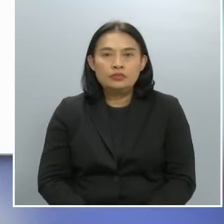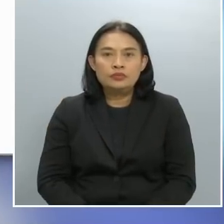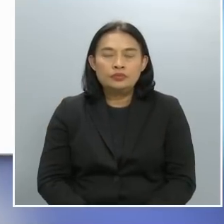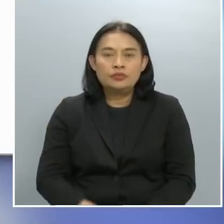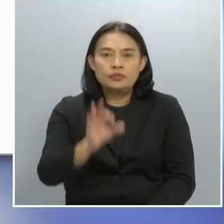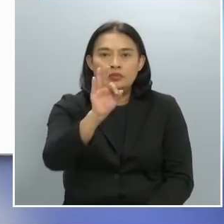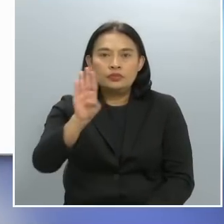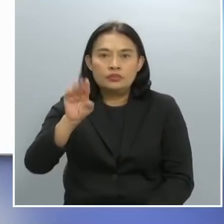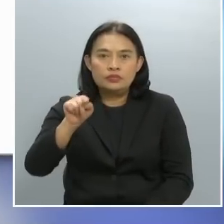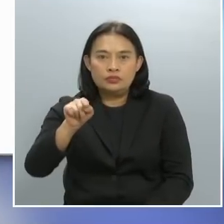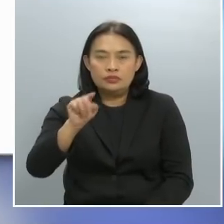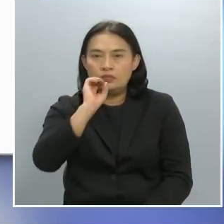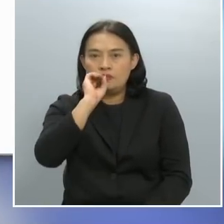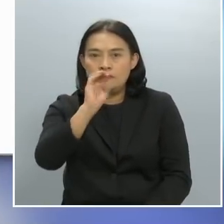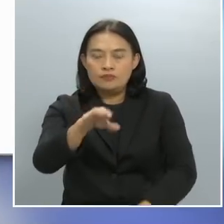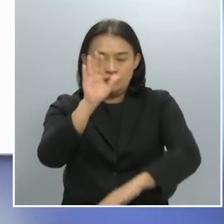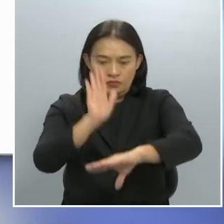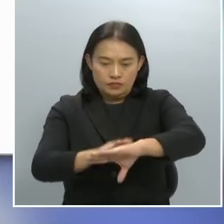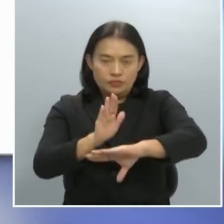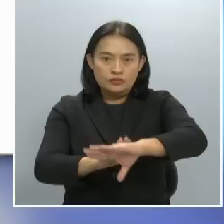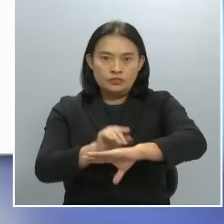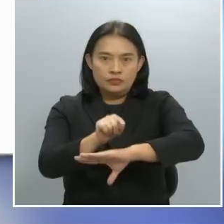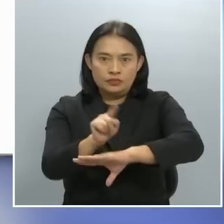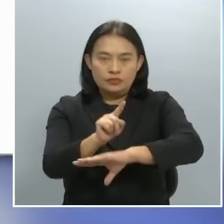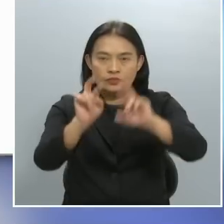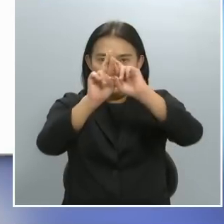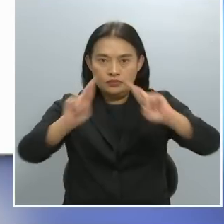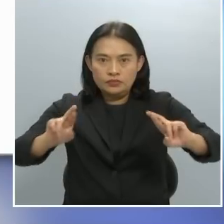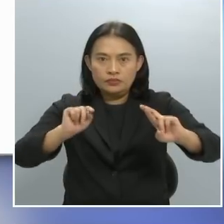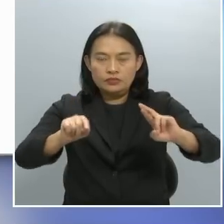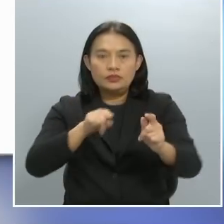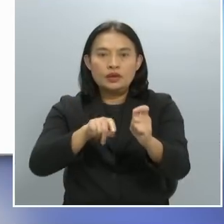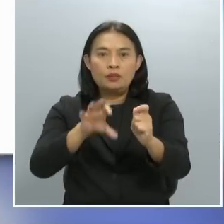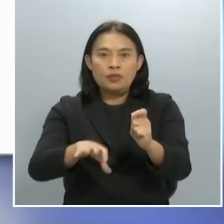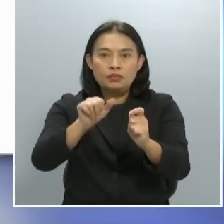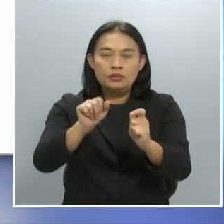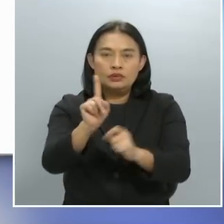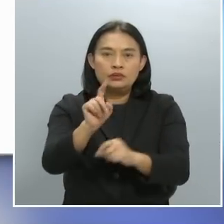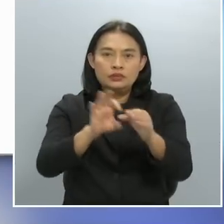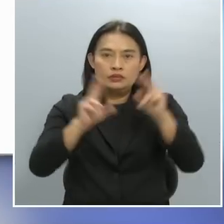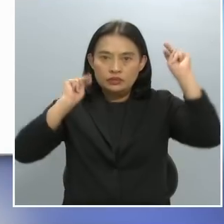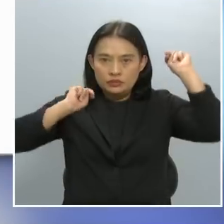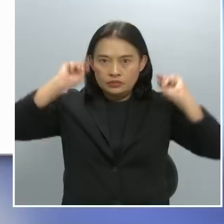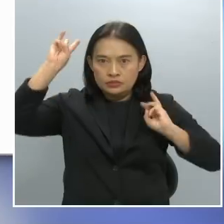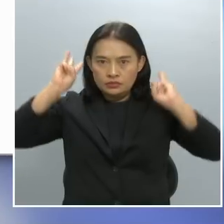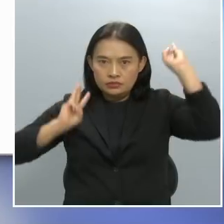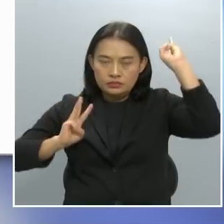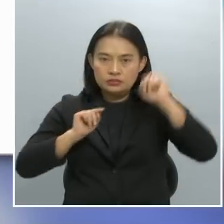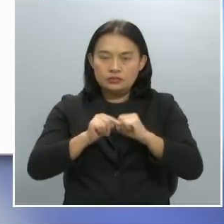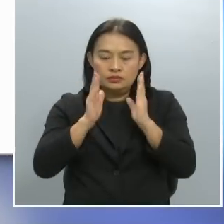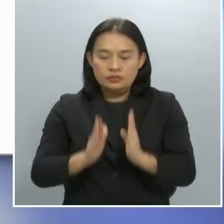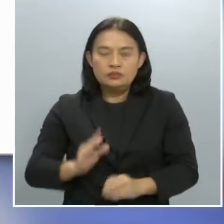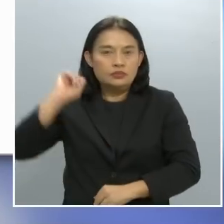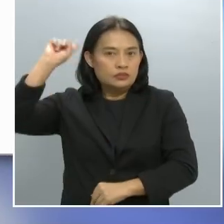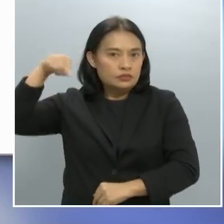Facebook รายนึงค่ะได้โพสต์เตือนภัยร้านสักที่อำเภอเมืองจังหวัดนครสวรรค์ได้ทำอนาจารกับลูกค้าที่เป็นผู้ห